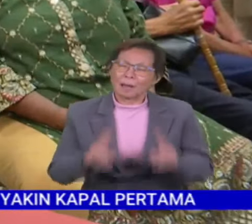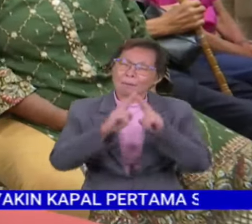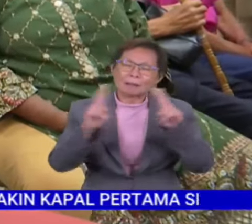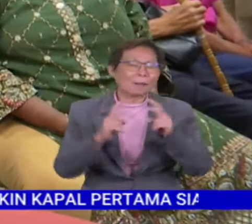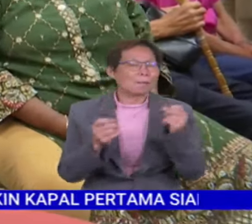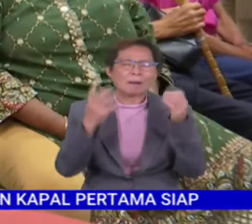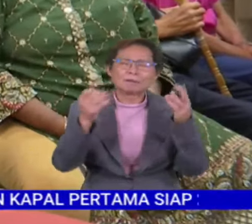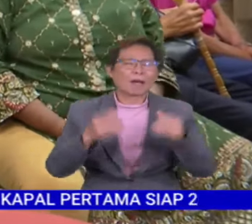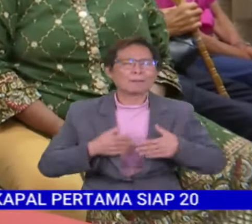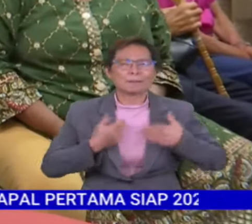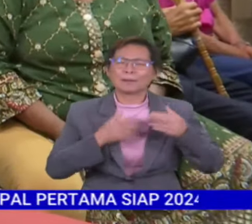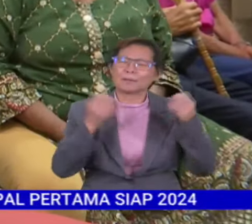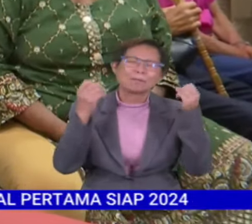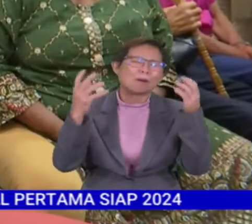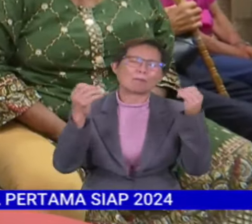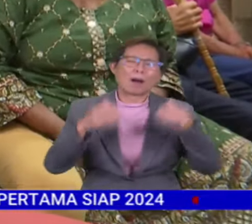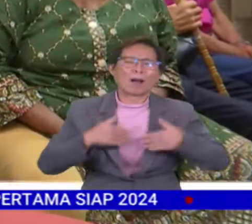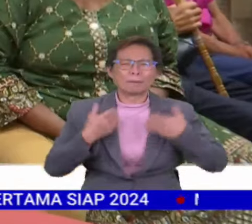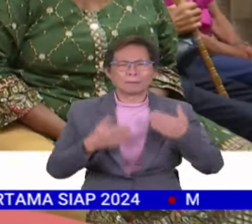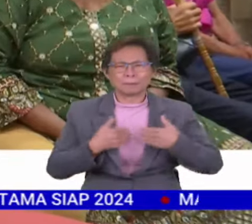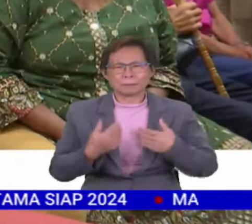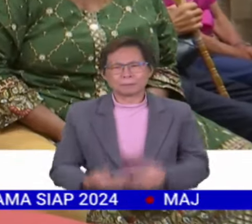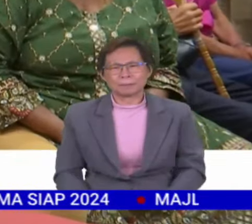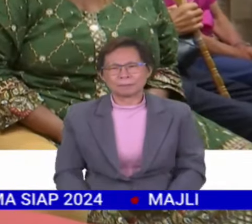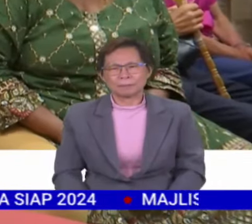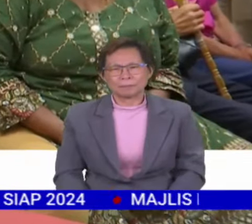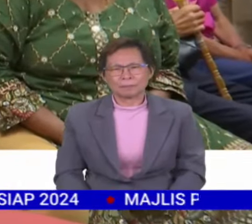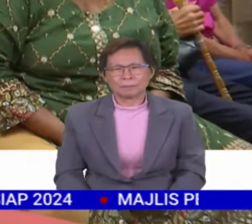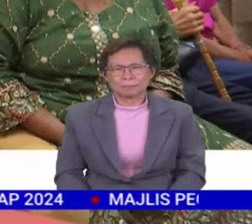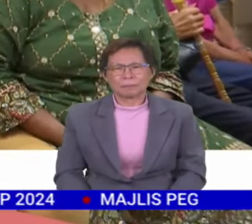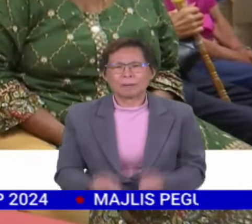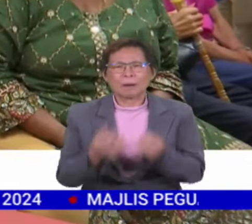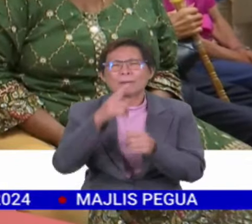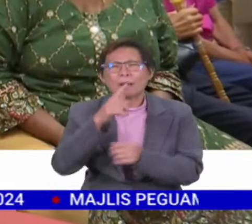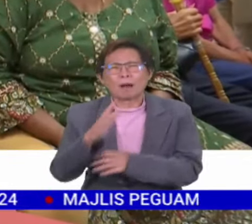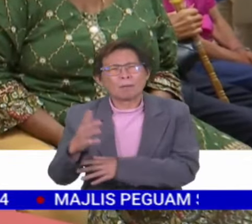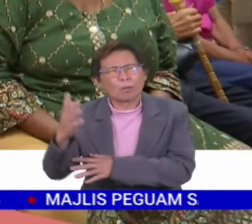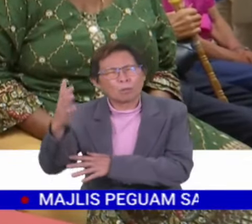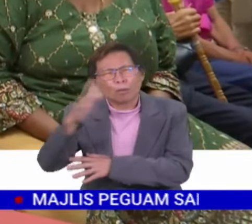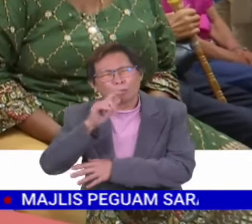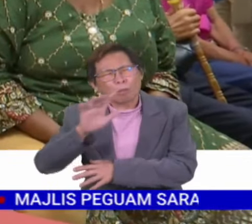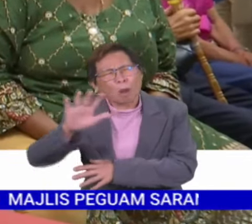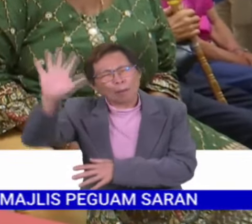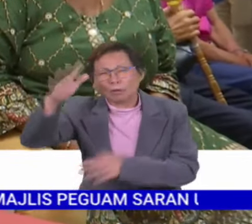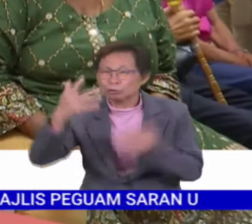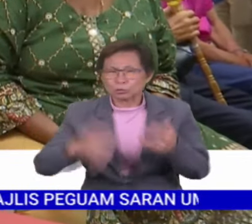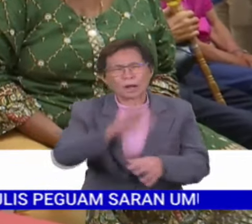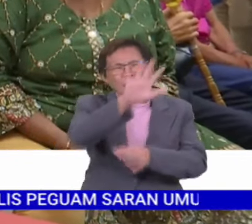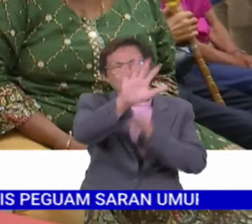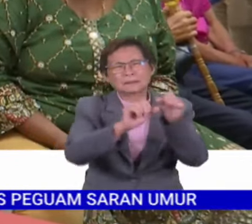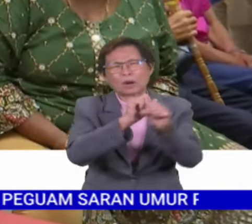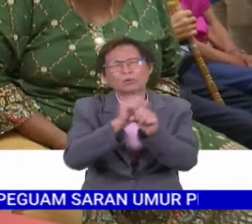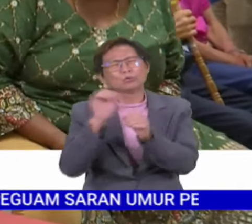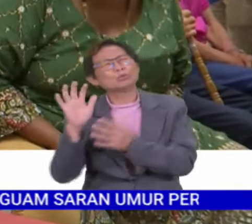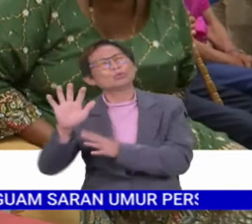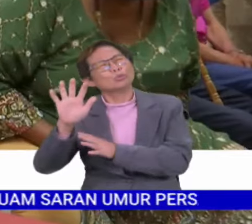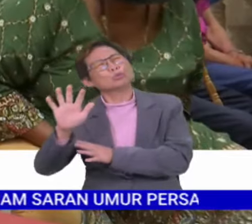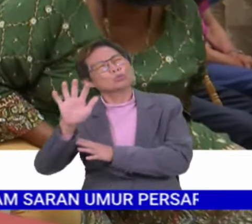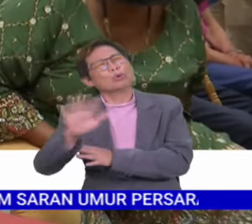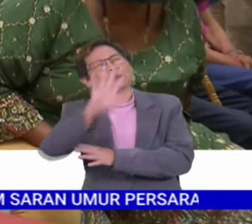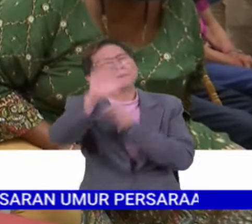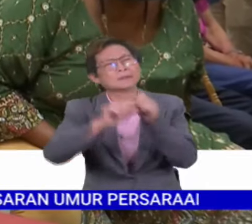Hanya happy. Banyak gembira semua. Gembira. Berapa lama kita tunggu? Sudah 5 tahun lebih tunggu.